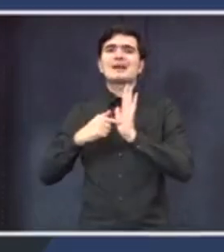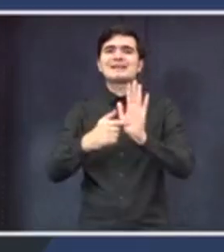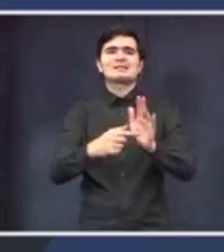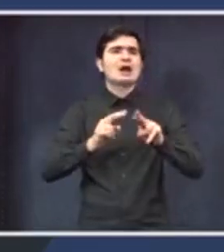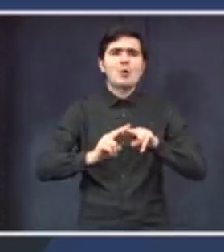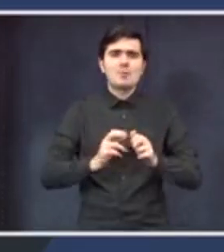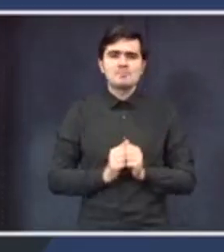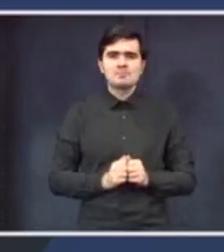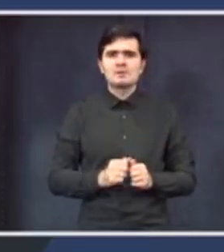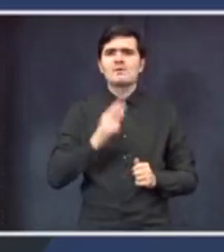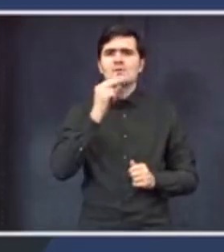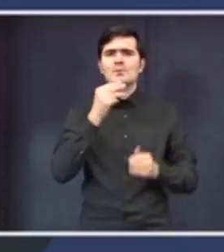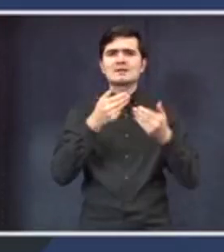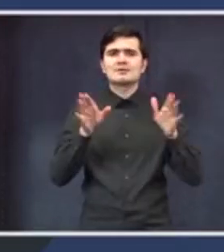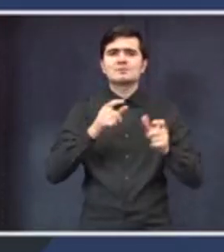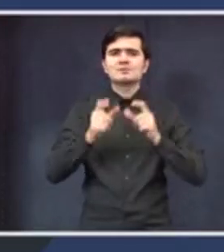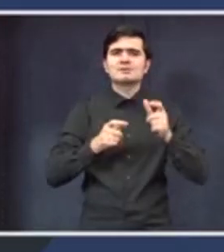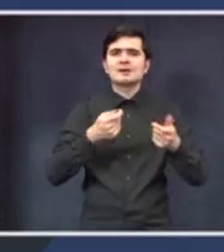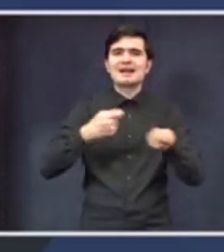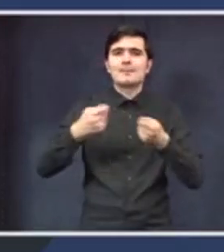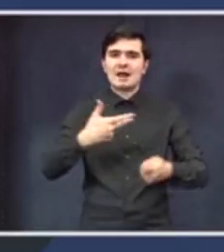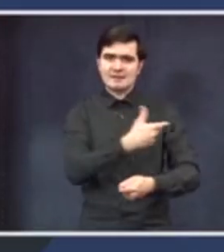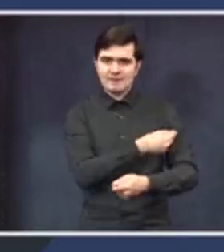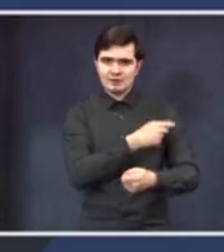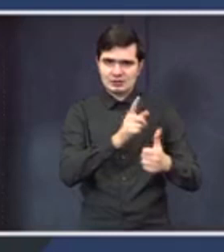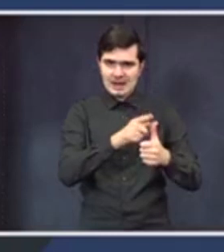astfel. Vom vorbi puțin la început despre campania de vaccinare,